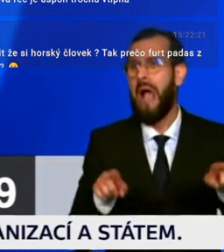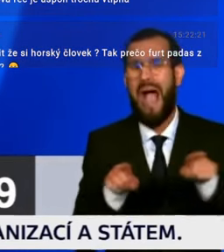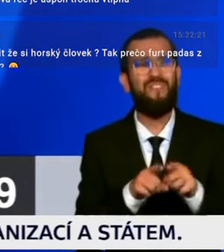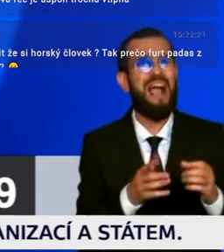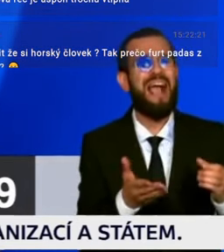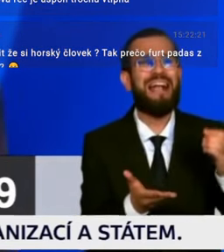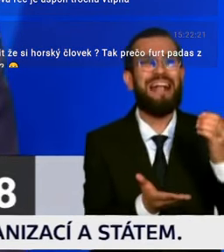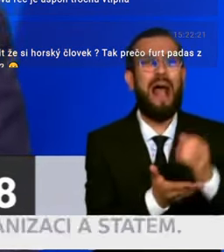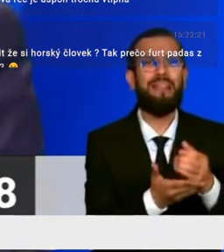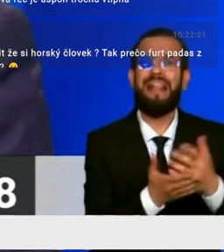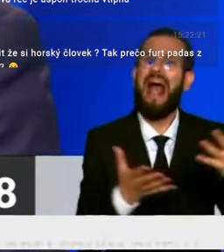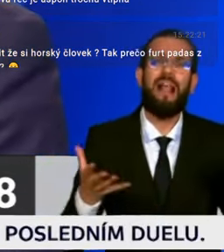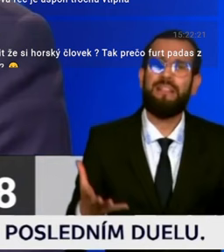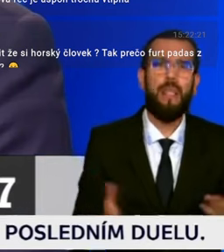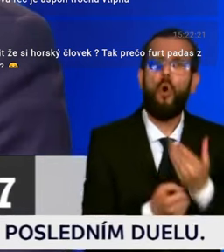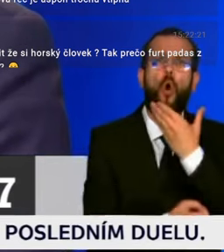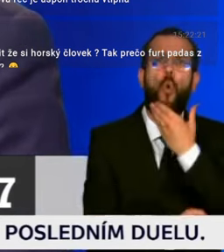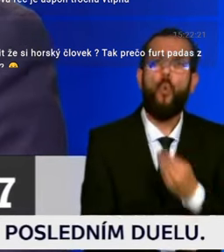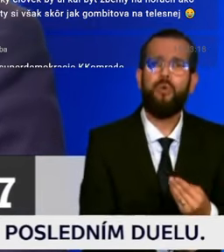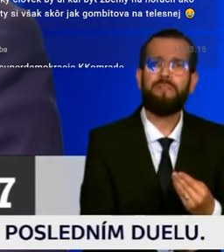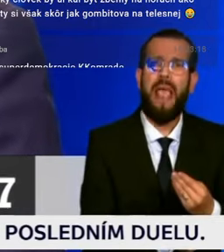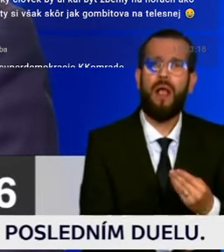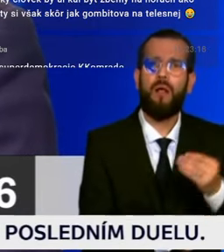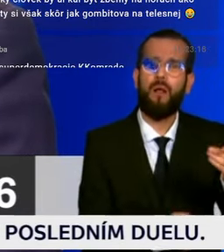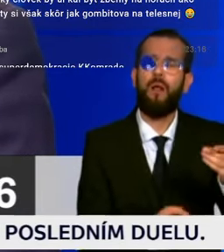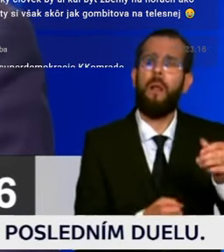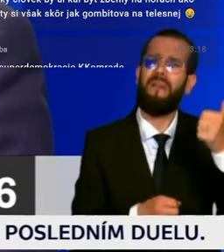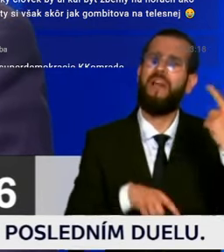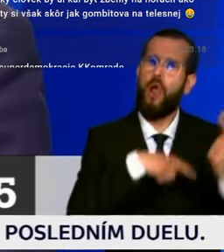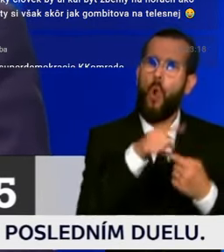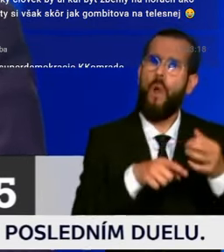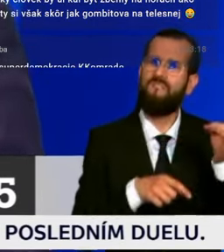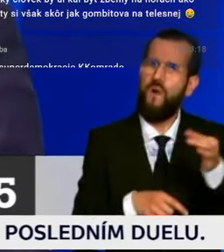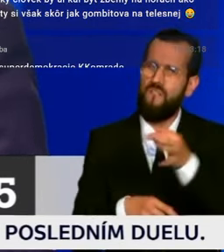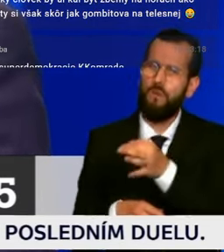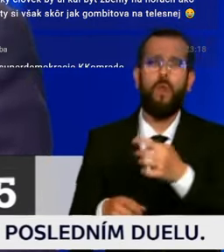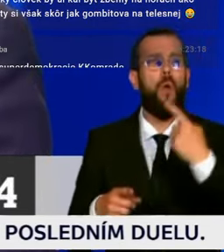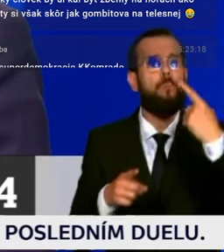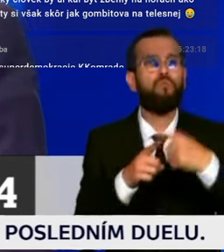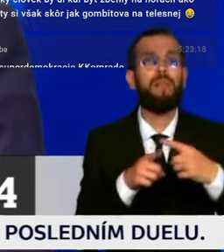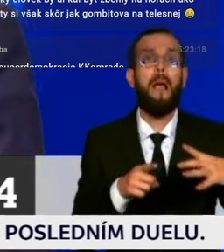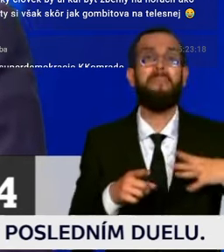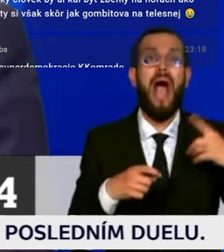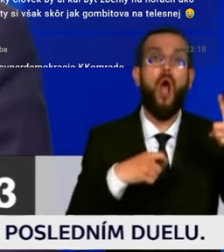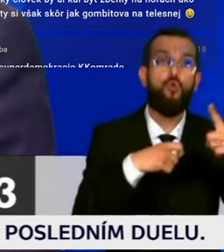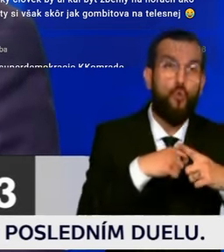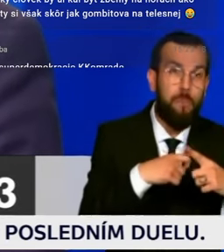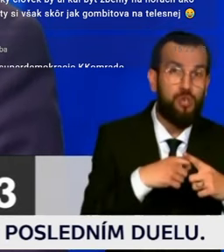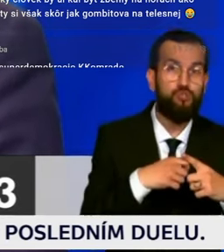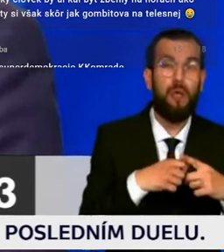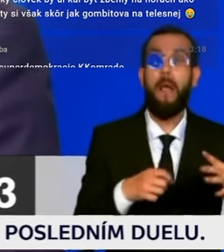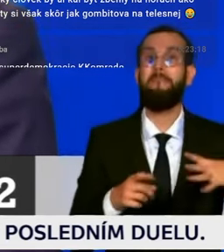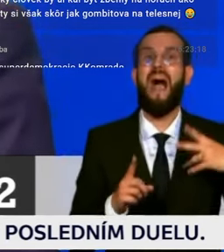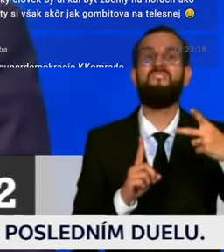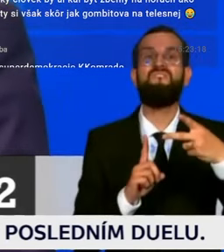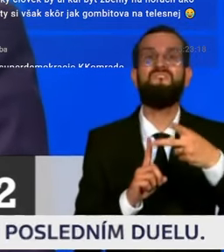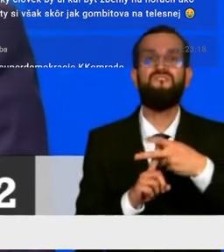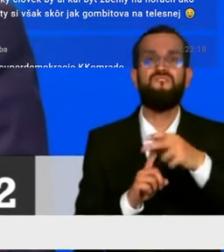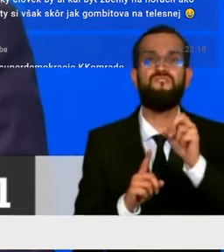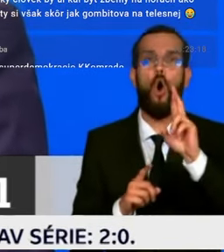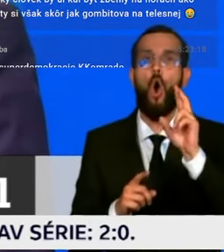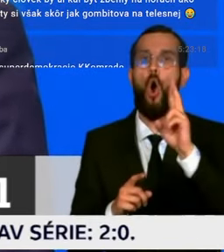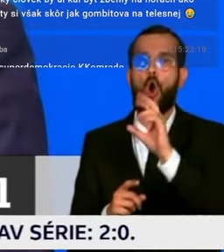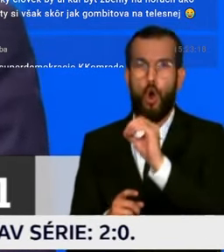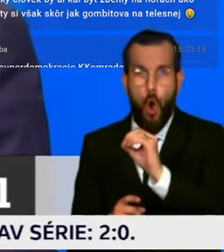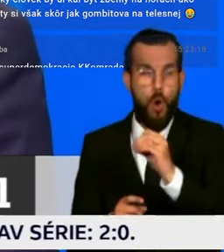kandidáta z prvého kola ktorých nakoniec aj dnes vrátane pána kubiša vrátane pána predsedu forra dokonca už dnes aj